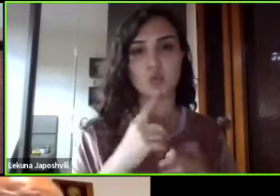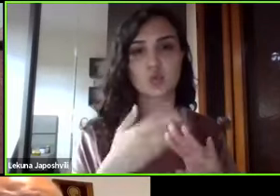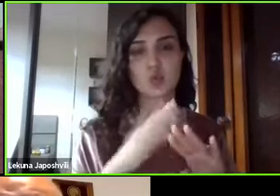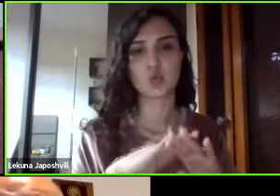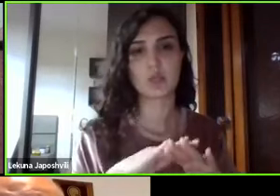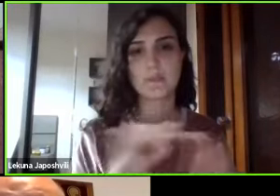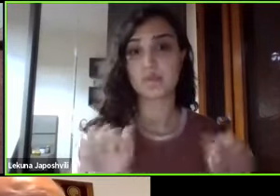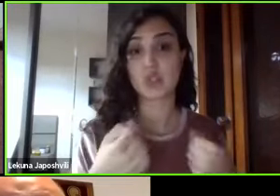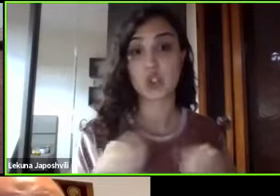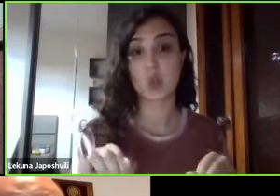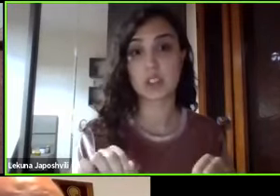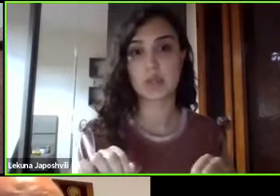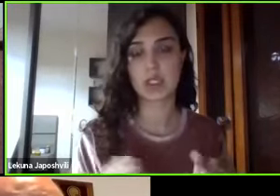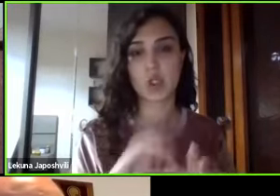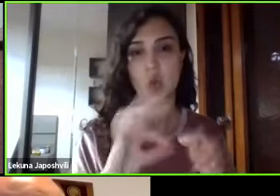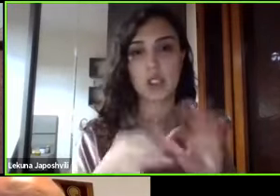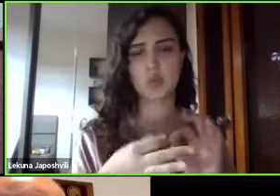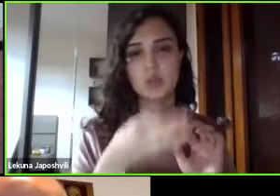შეუძლებელია